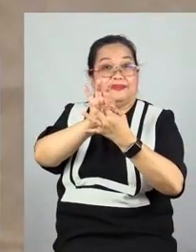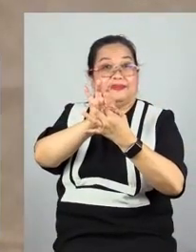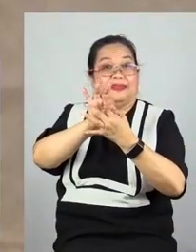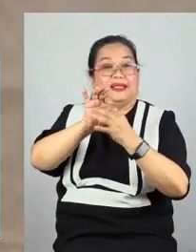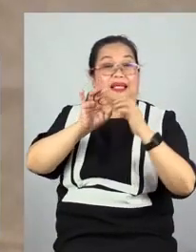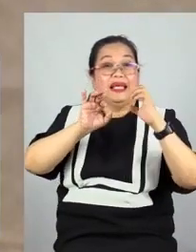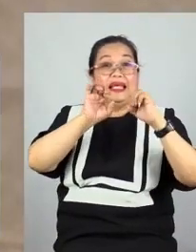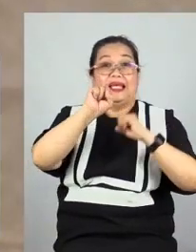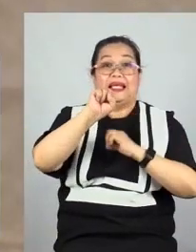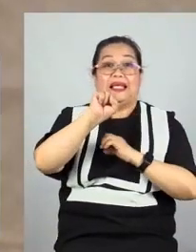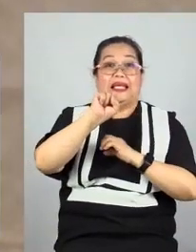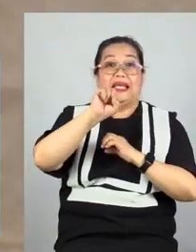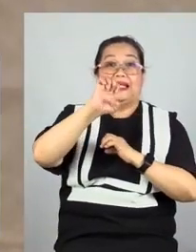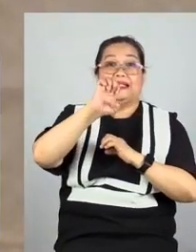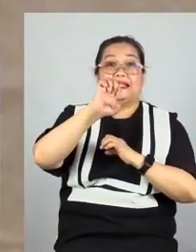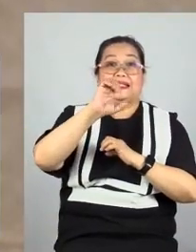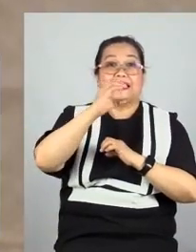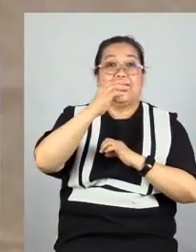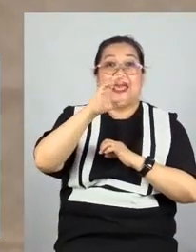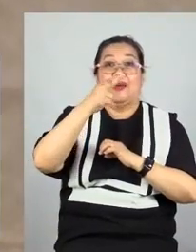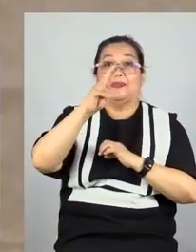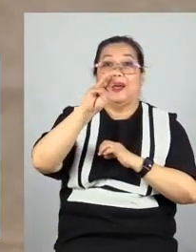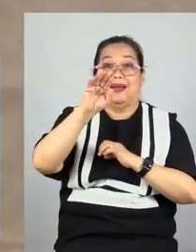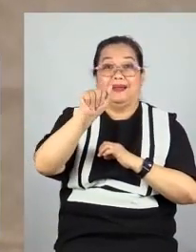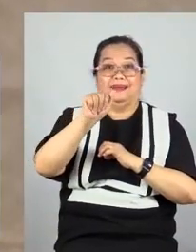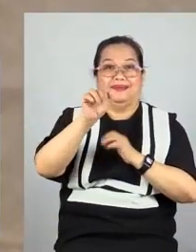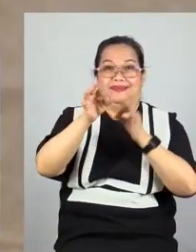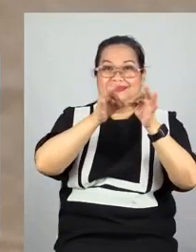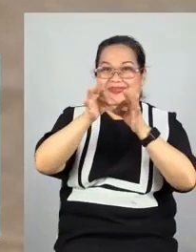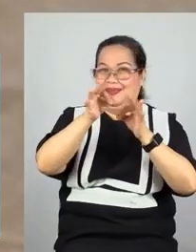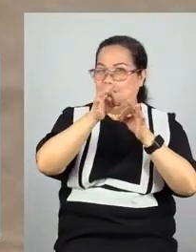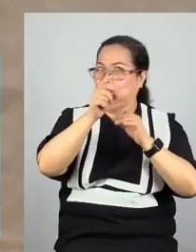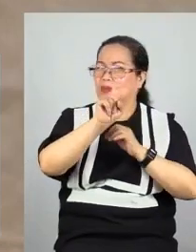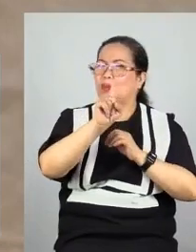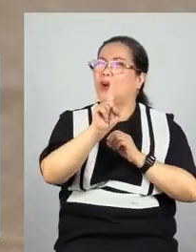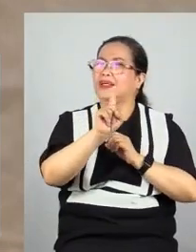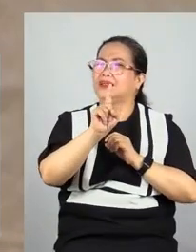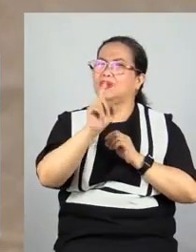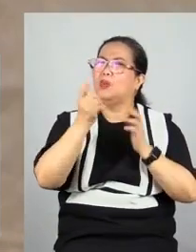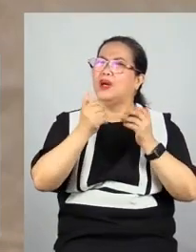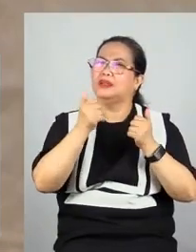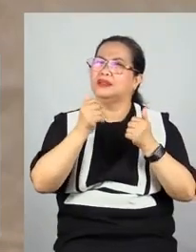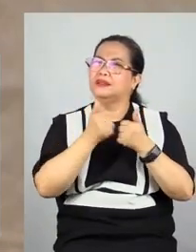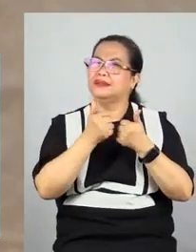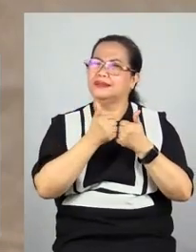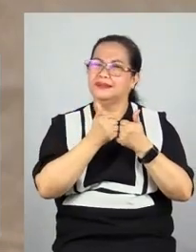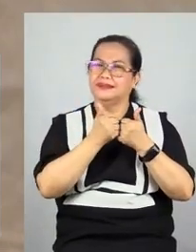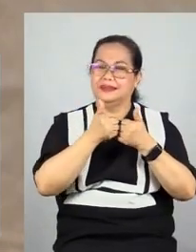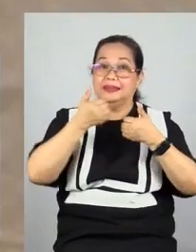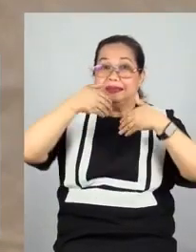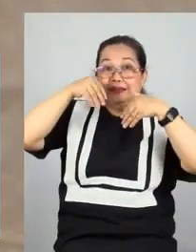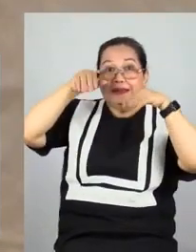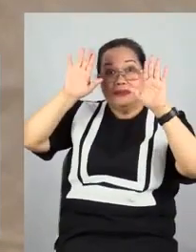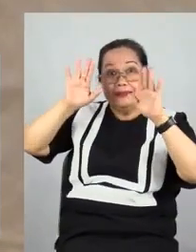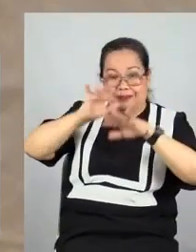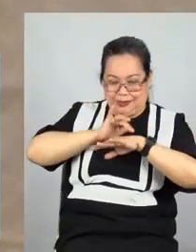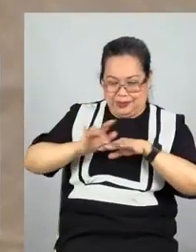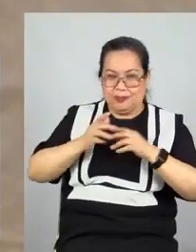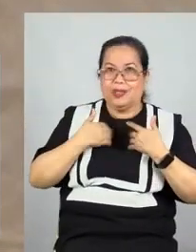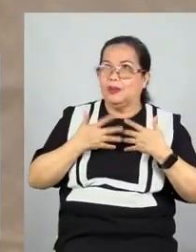schema. No? Papaliwanag ko po. He emptied himself.